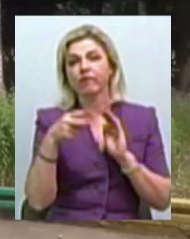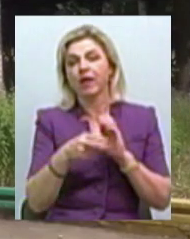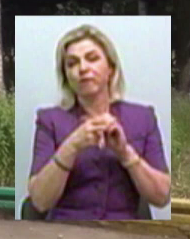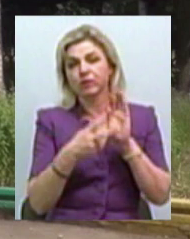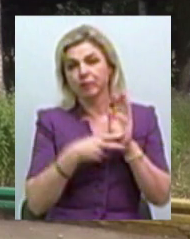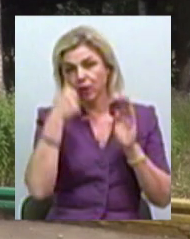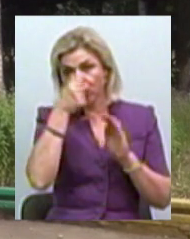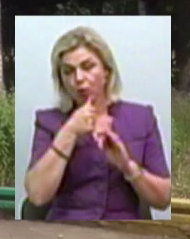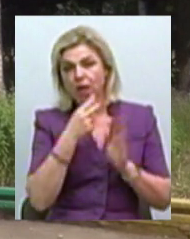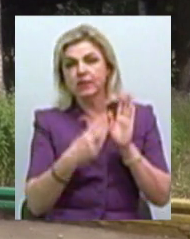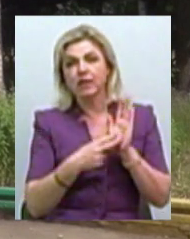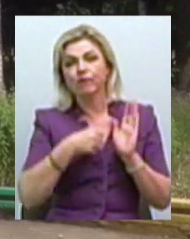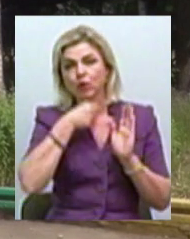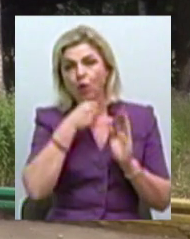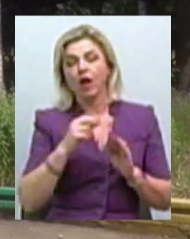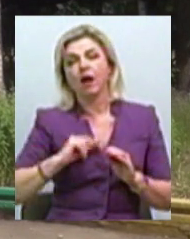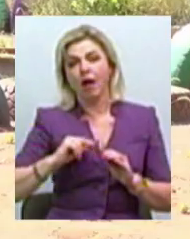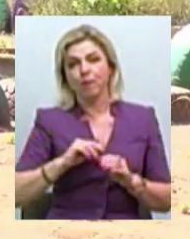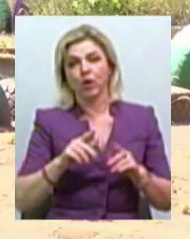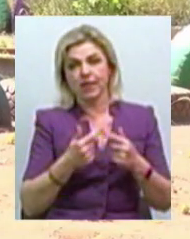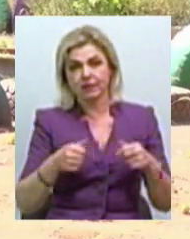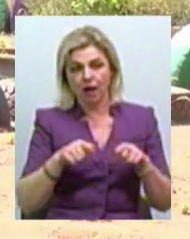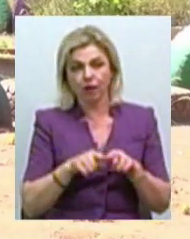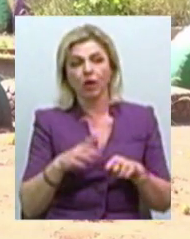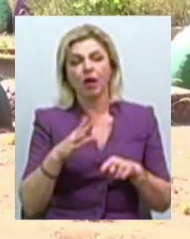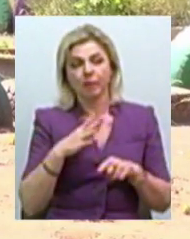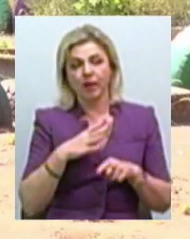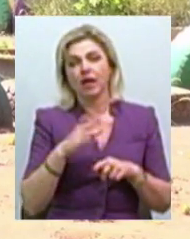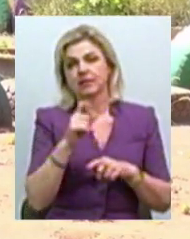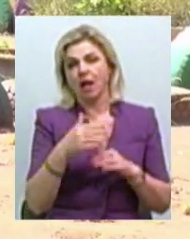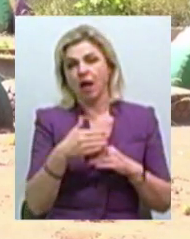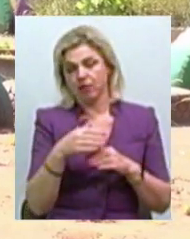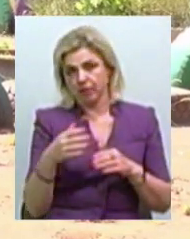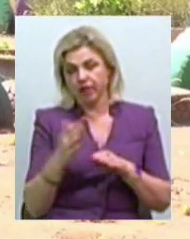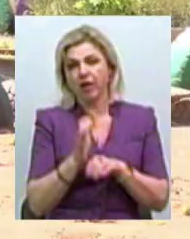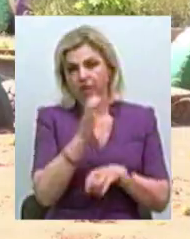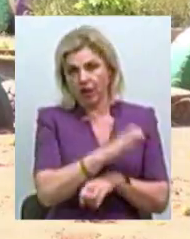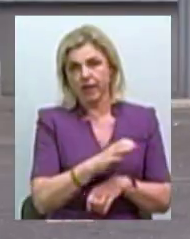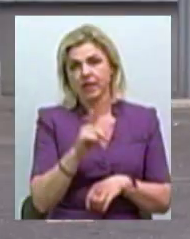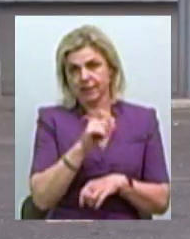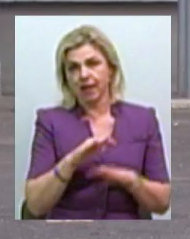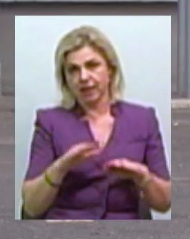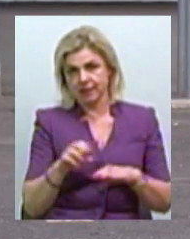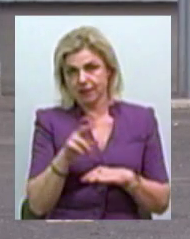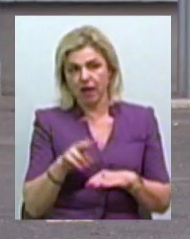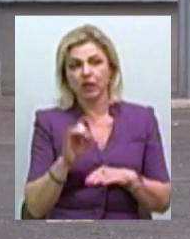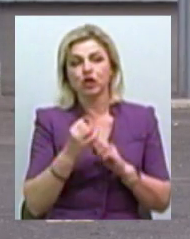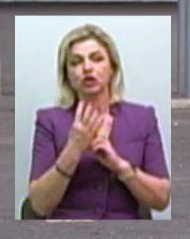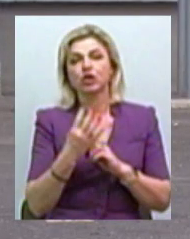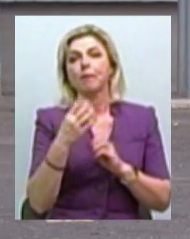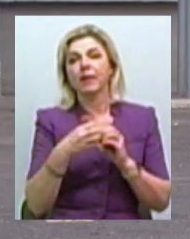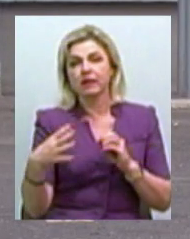року. 7 дорослих – це персонал закладу – евакуювали за межі території садка. Станом на 15:14 ще чекали